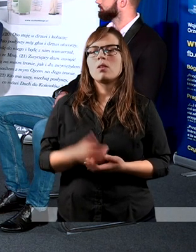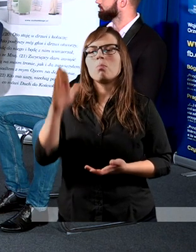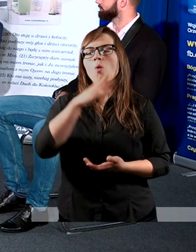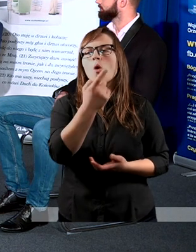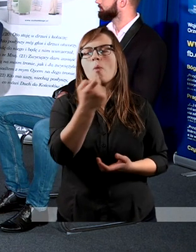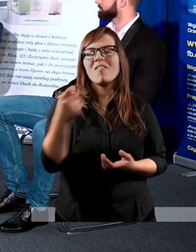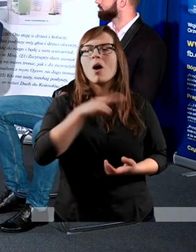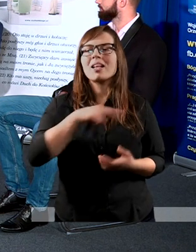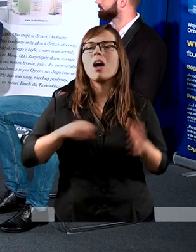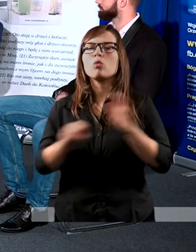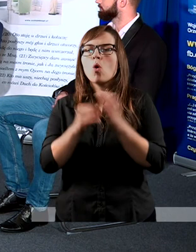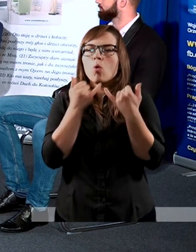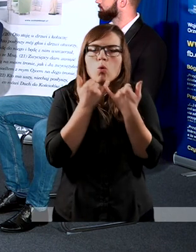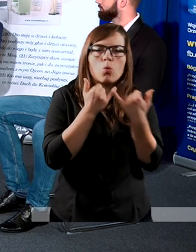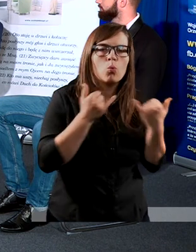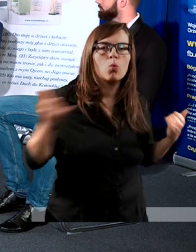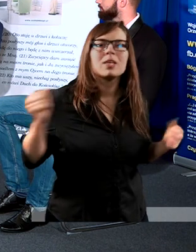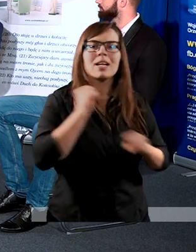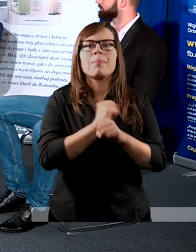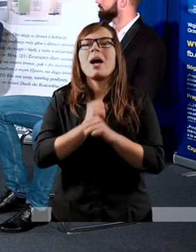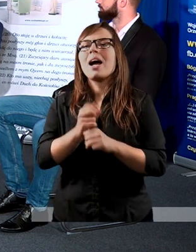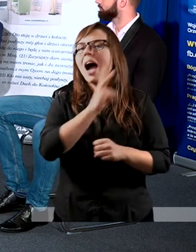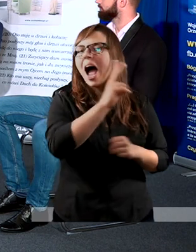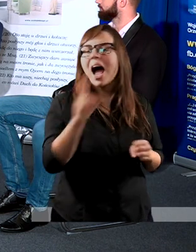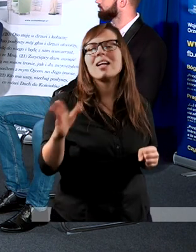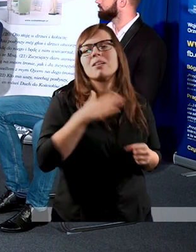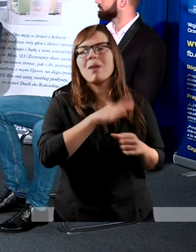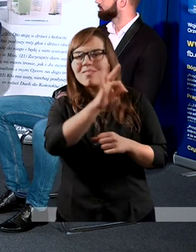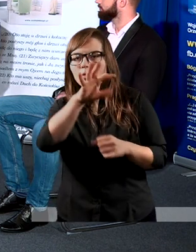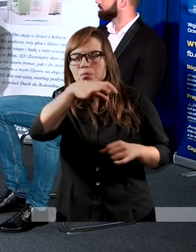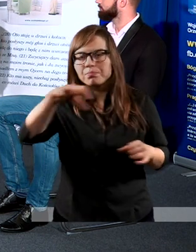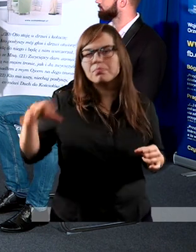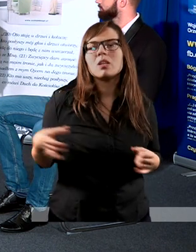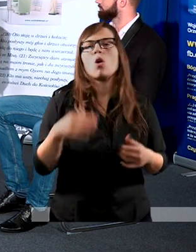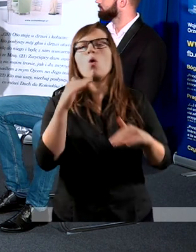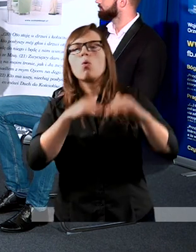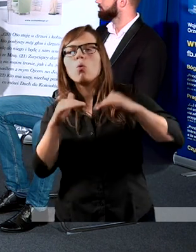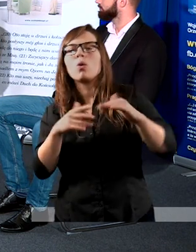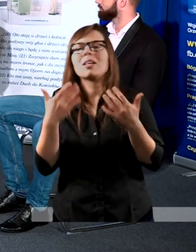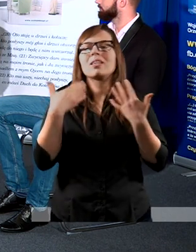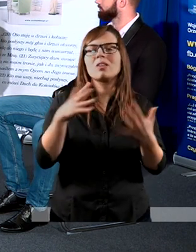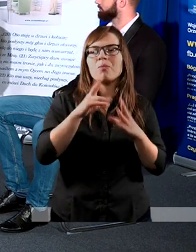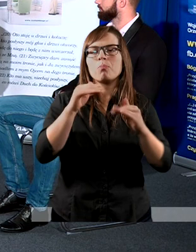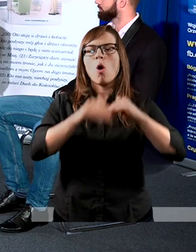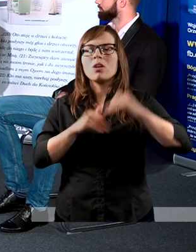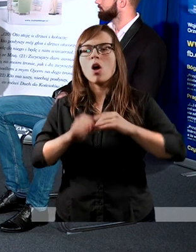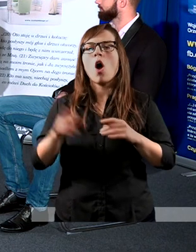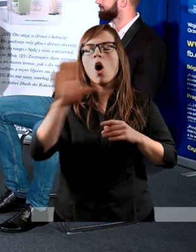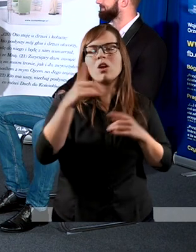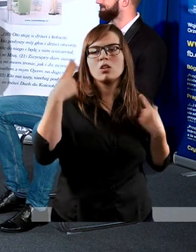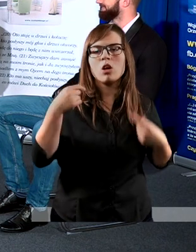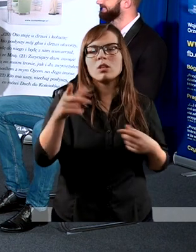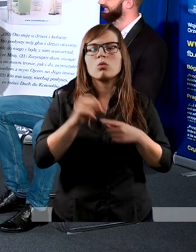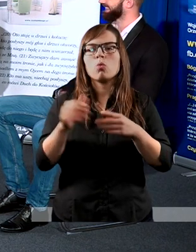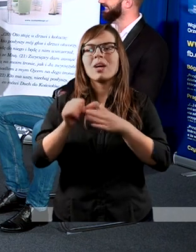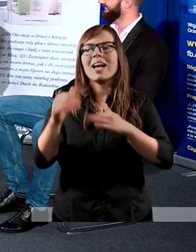Bóg powołał nas do różnej pracy. Są lekarze, są strażacy, są policjanci, są górnicy. Dziękuję za pozdrowienia od Franciszka, który